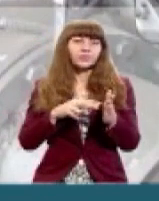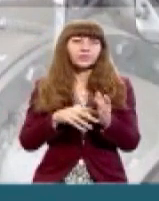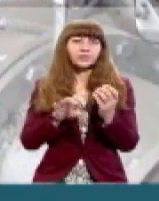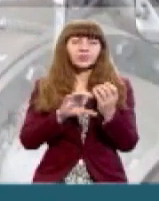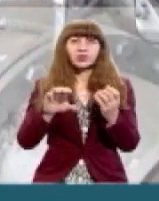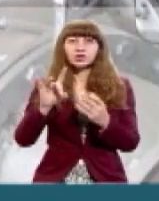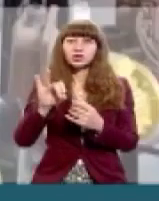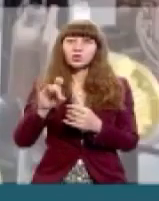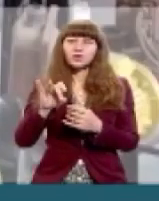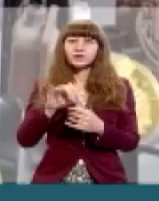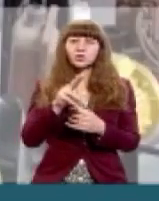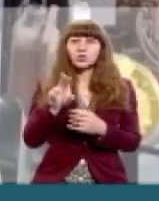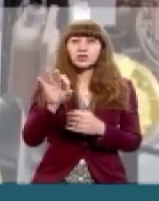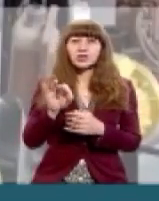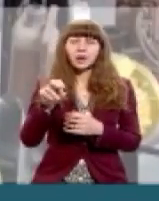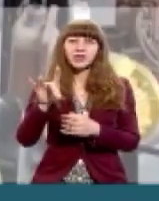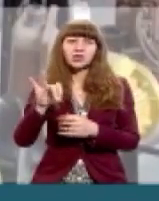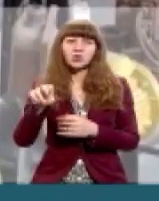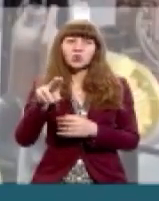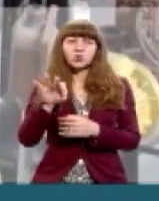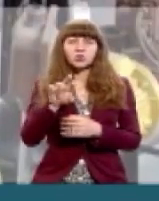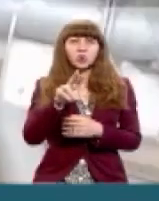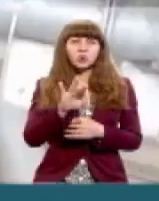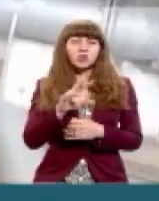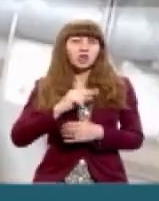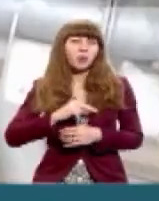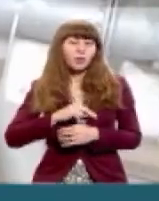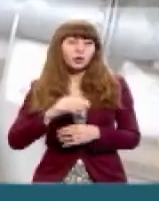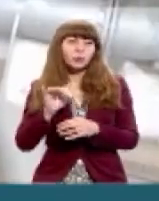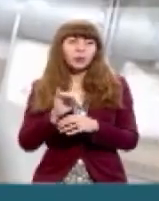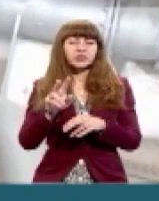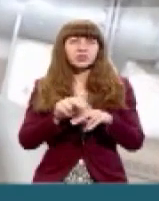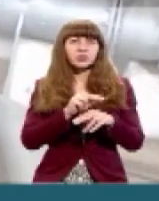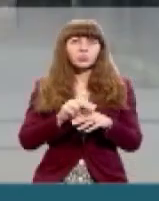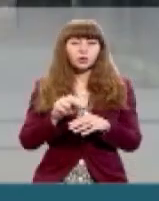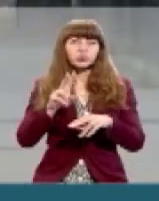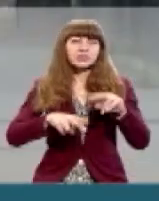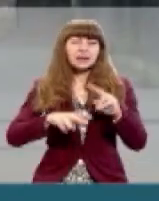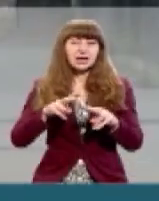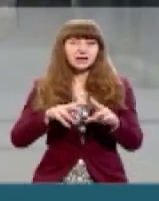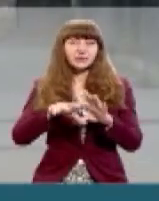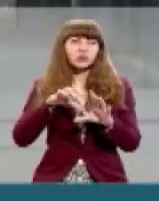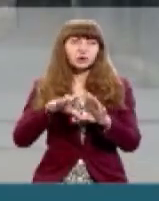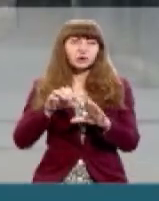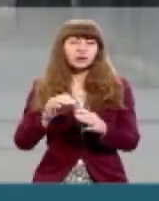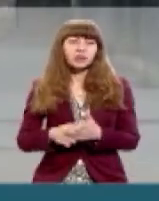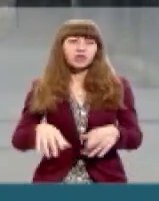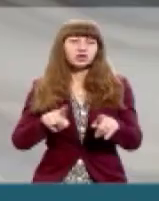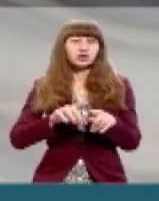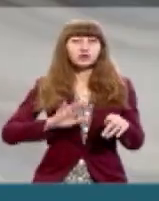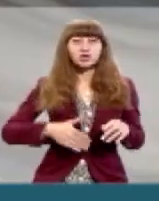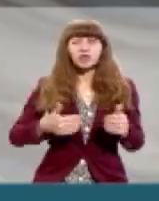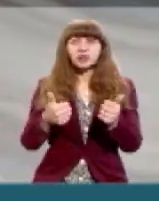села Чайковское и Пригородное. Работы по строительству насосных станций там уже начались. Также водопровод планируют провести в район частной застройки у